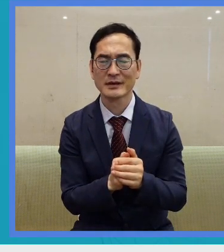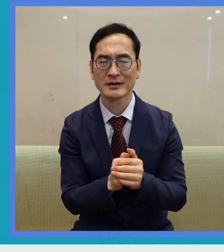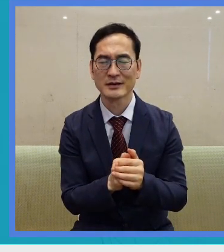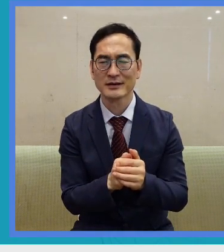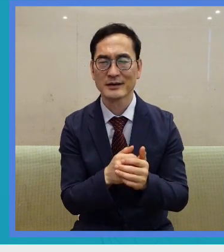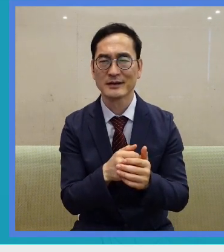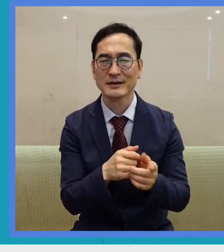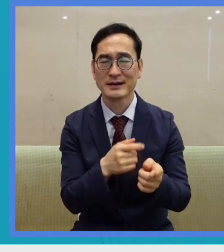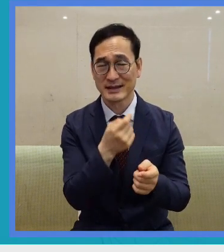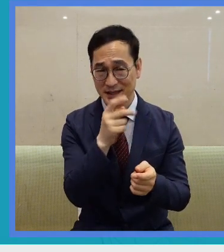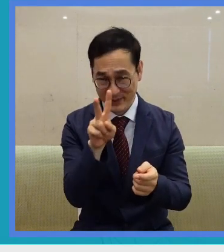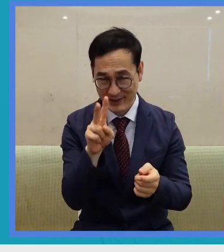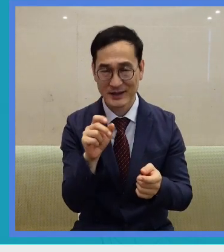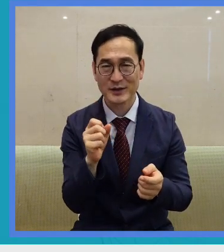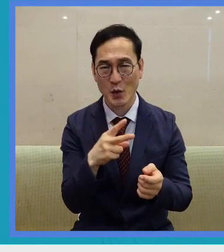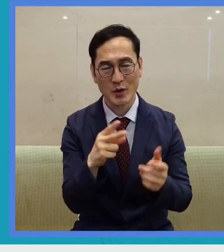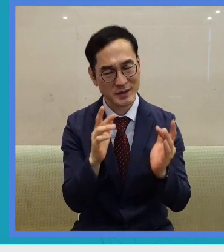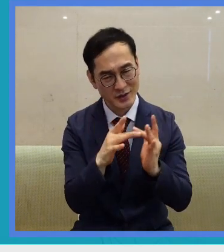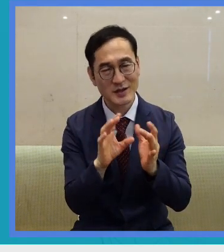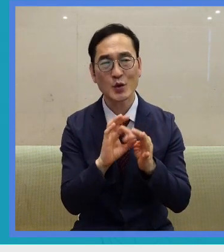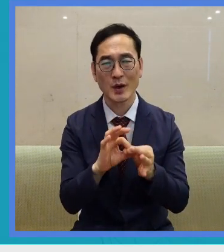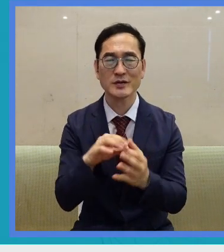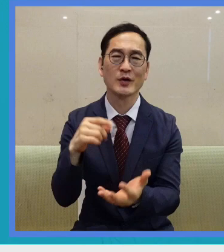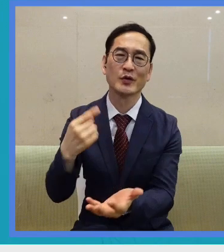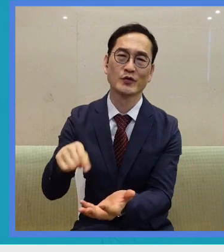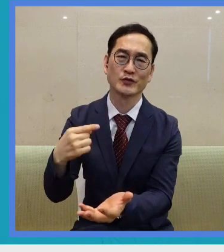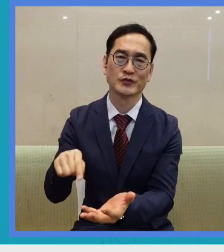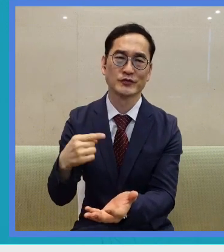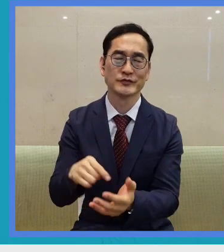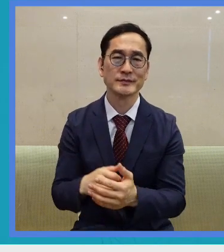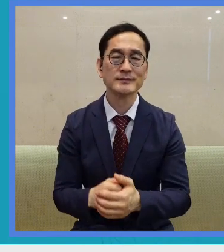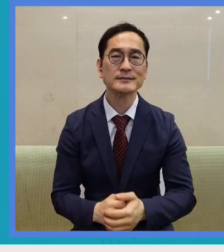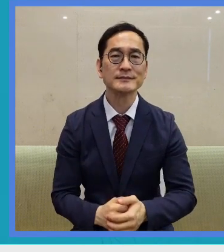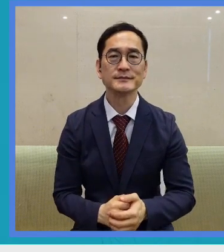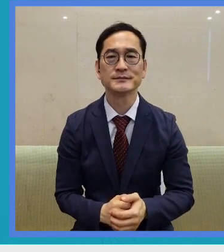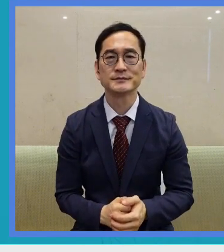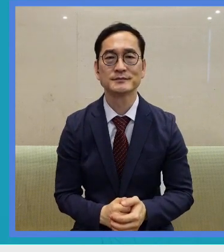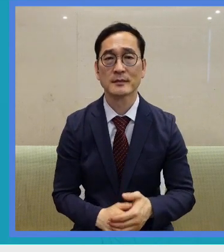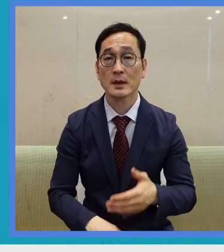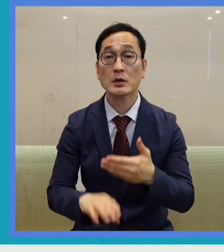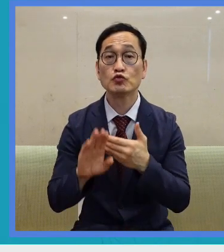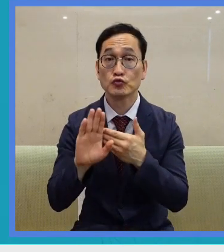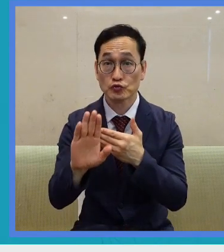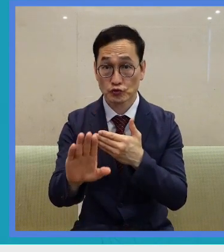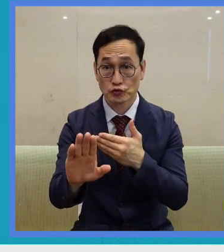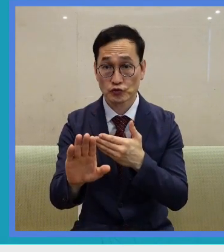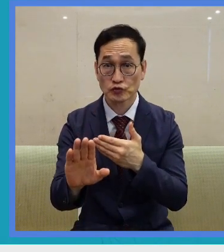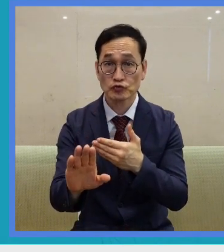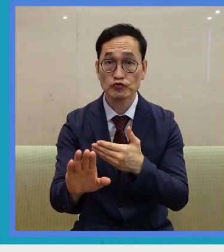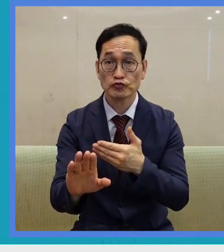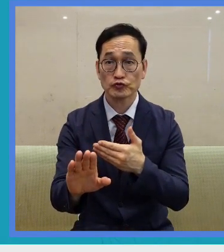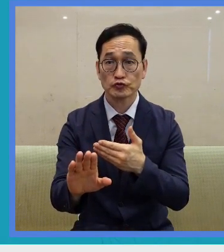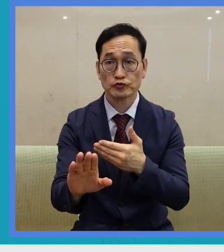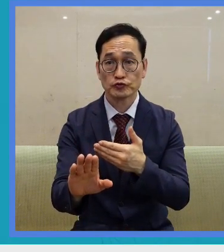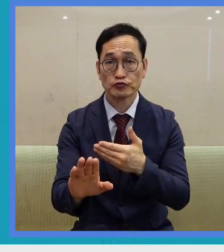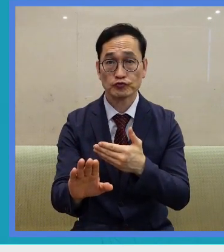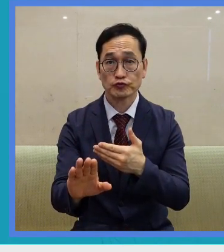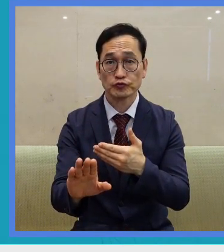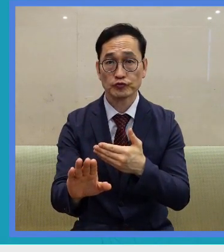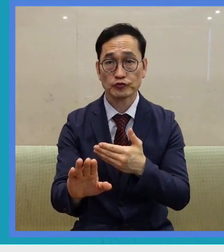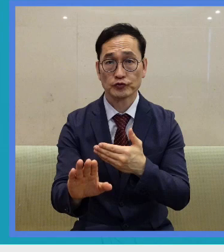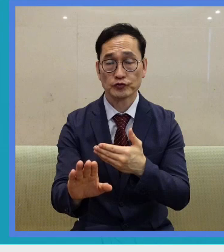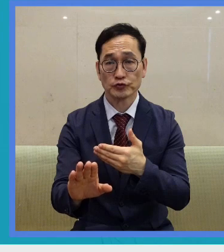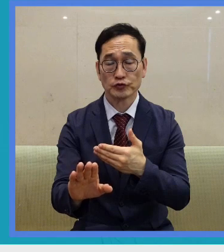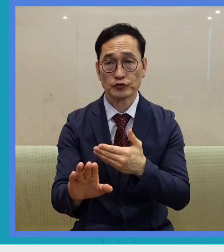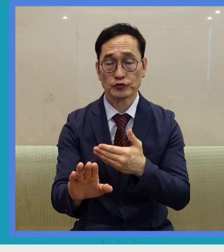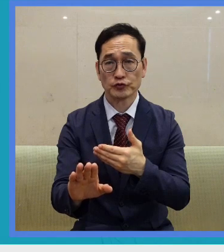이런 식으로 아이들을 교육을 이제 진행을 하게 됩니다. 그런데 문제는 그 이후에요. 이렇게 하고 이런 인터벤션을 하고 과연